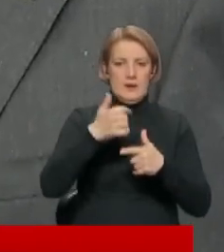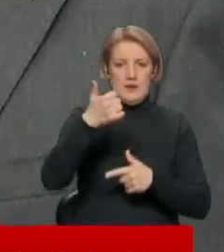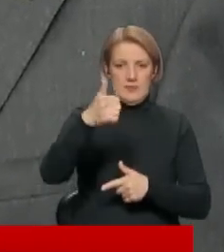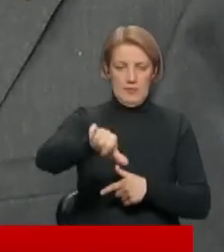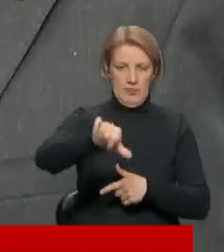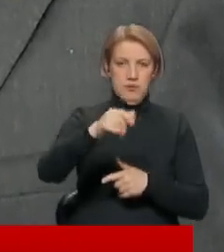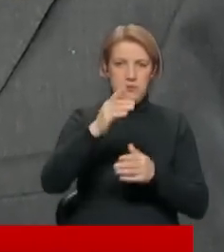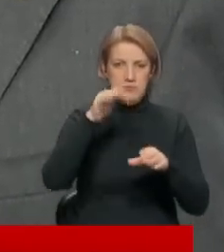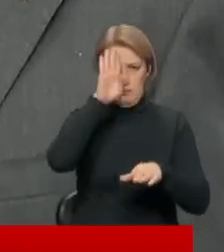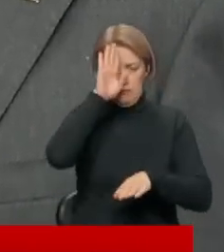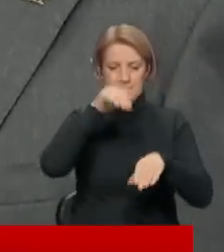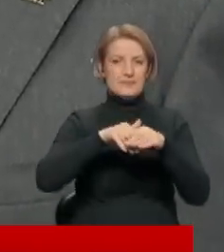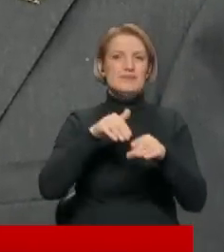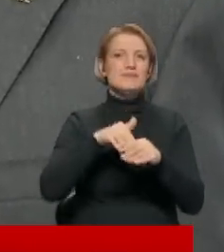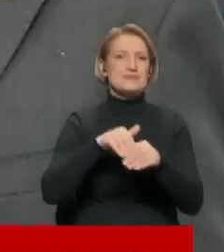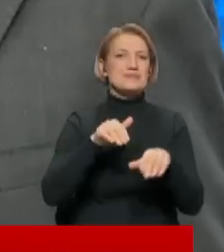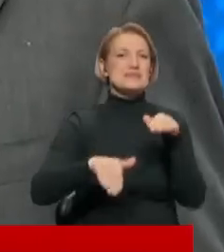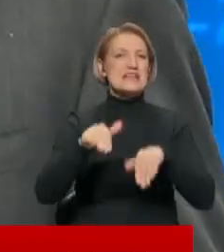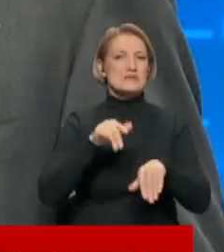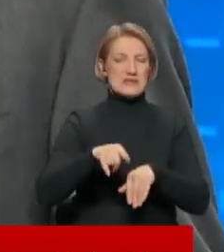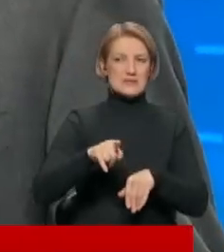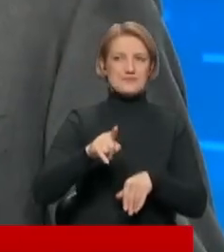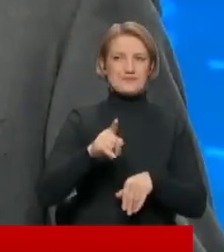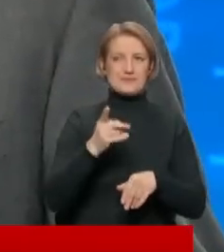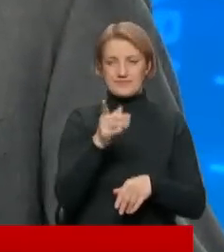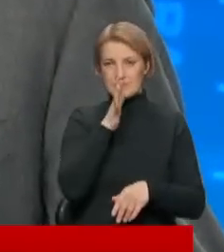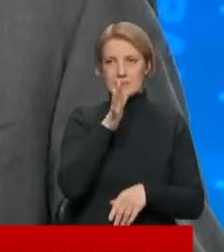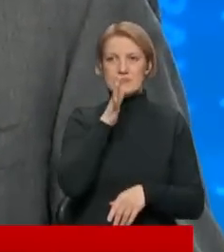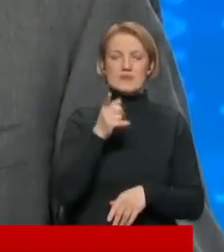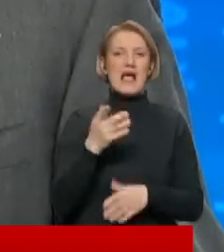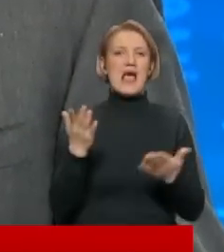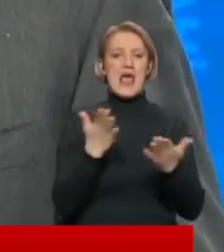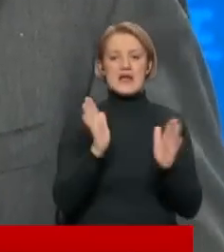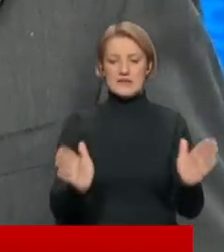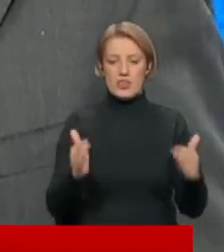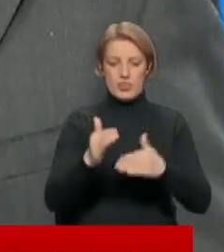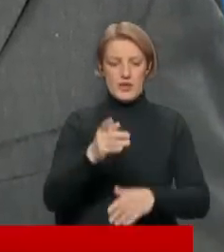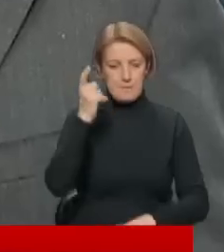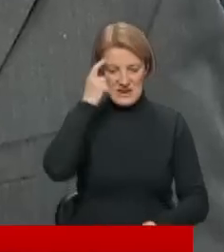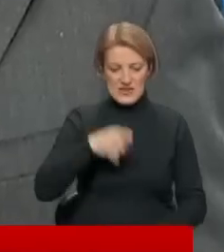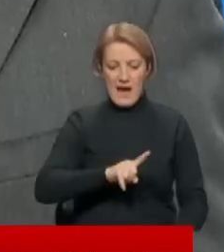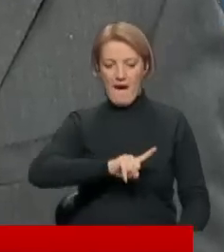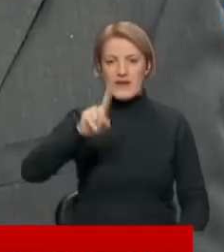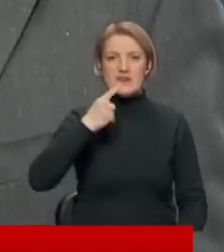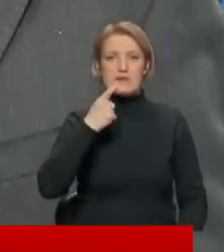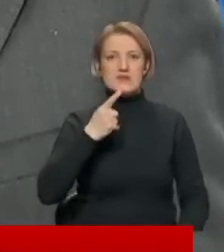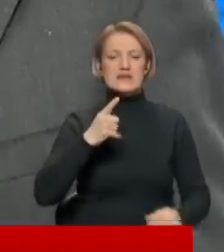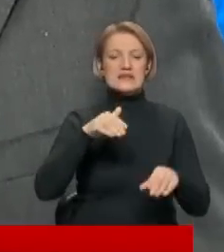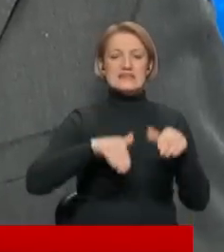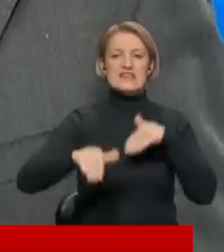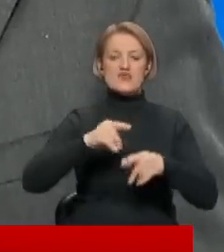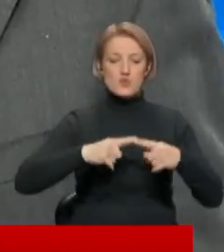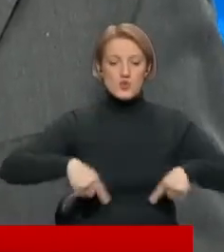seçimlerinde seçim pratiği bilenlerimiz bilir Eğer Sandık başında itiraz etmemişsin seçim kurullarında